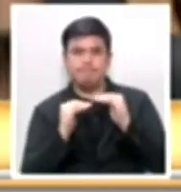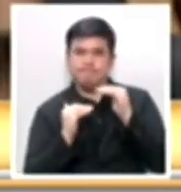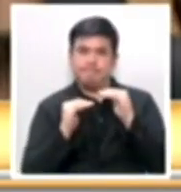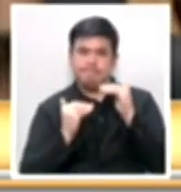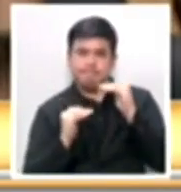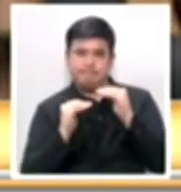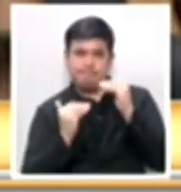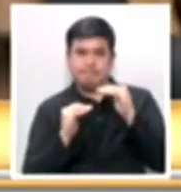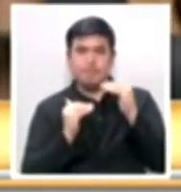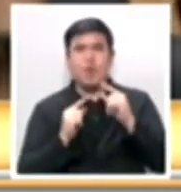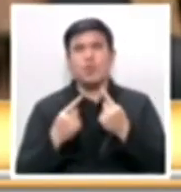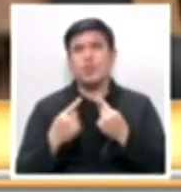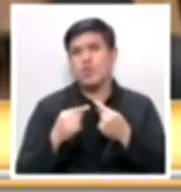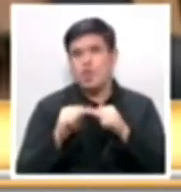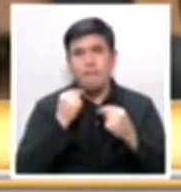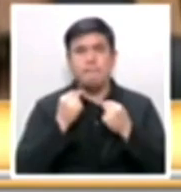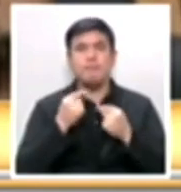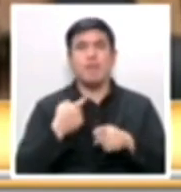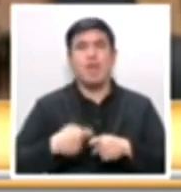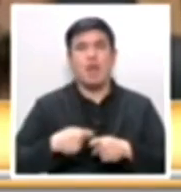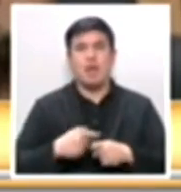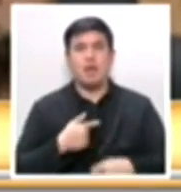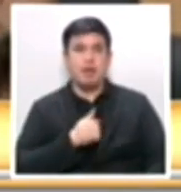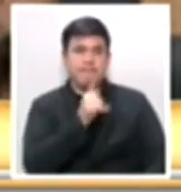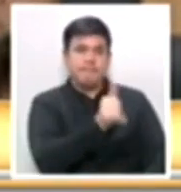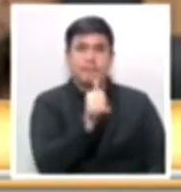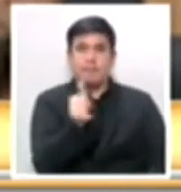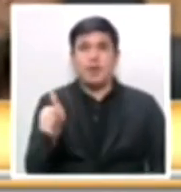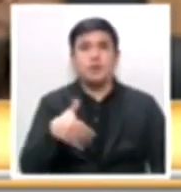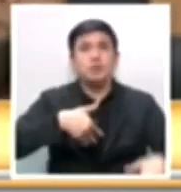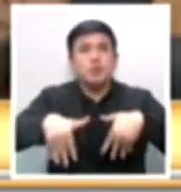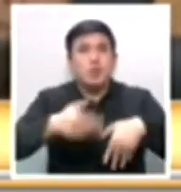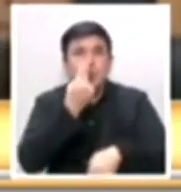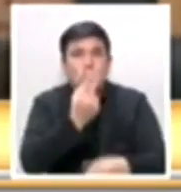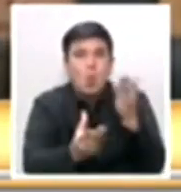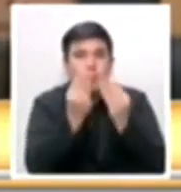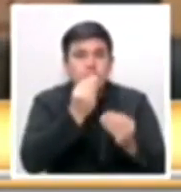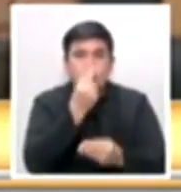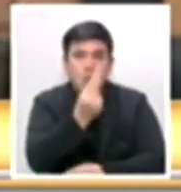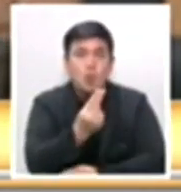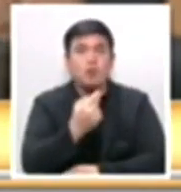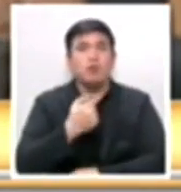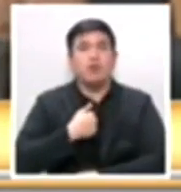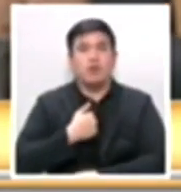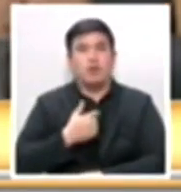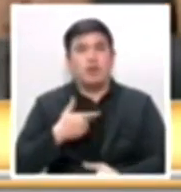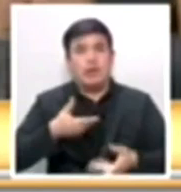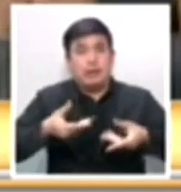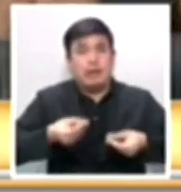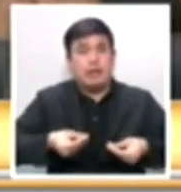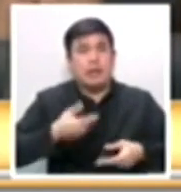ม่ชัดเจนจริงๆทั้งๆที่ในความเป็นจริงซึ่งผมลงไปหาข้อมูลจากนายหน้าจากนักพัฒนาอสังห